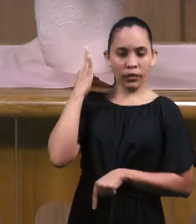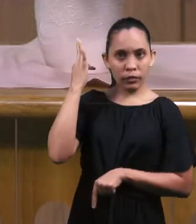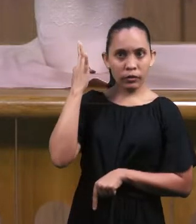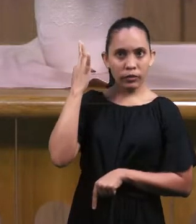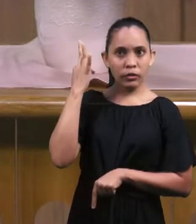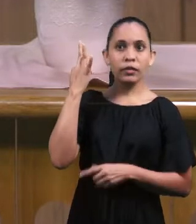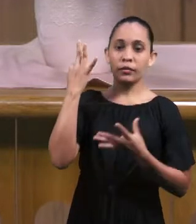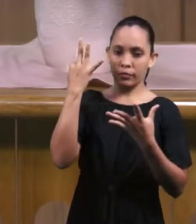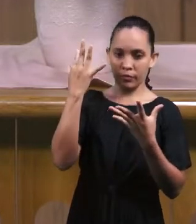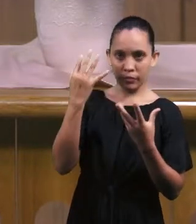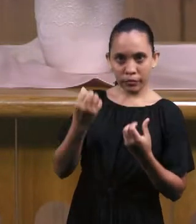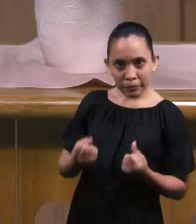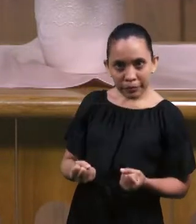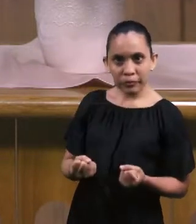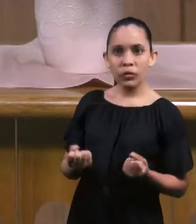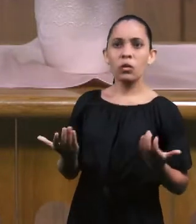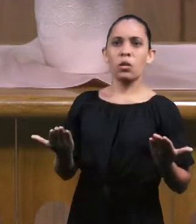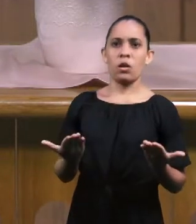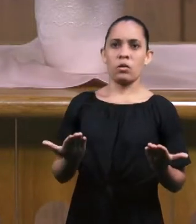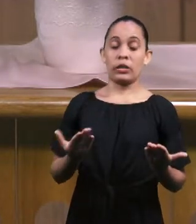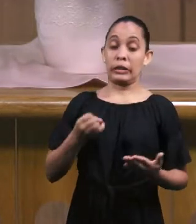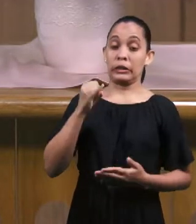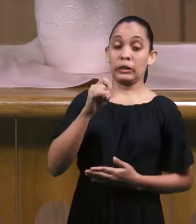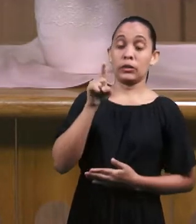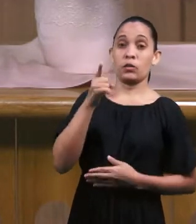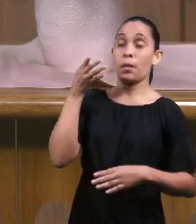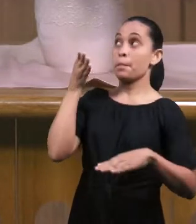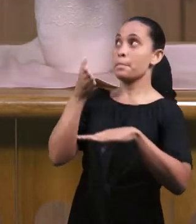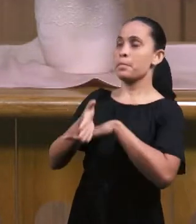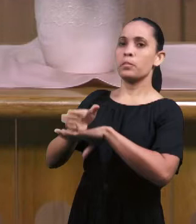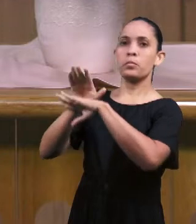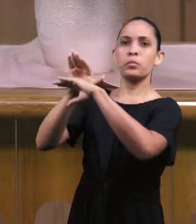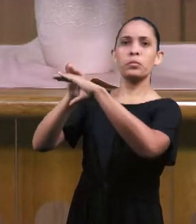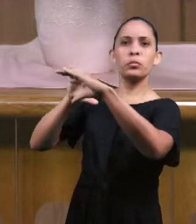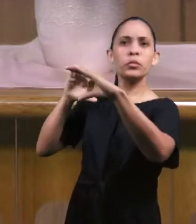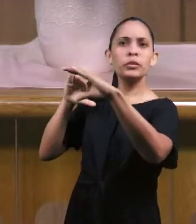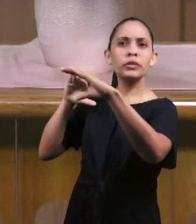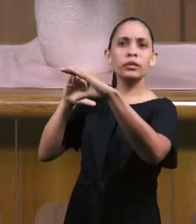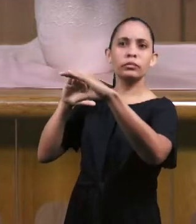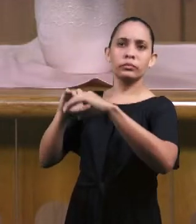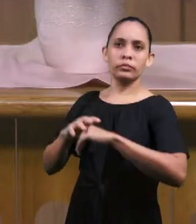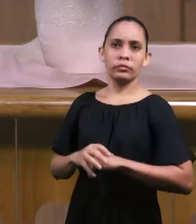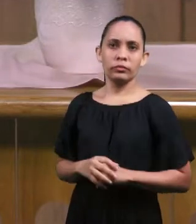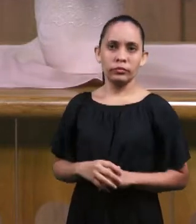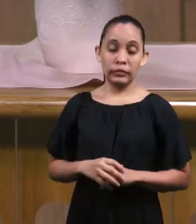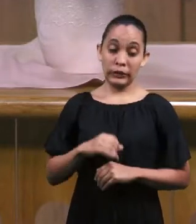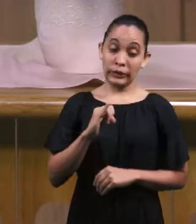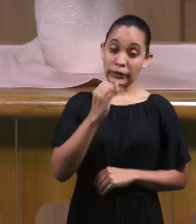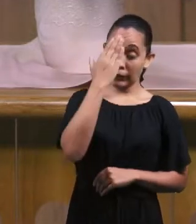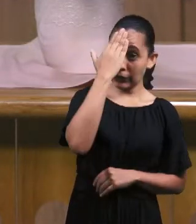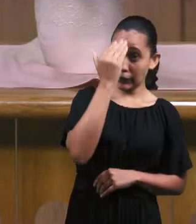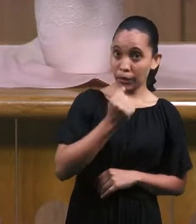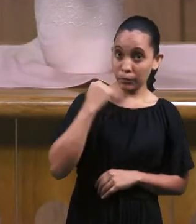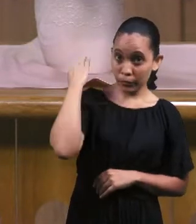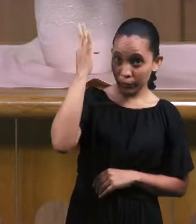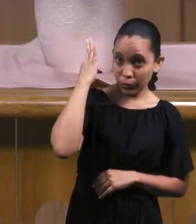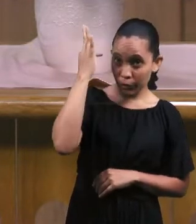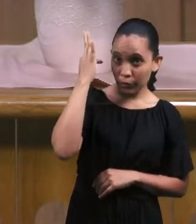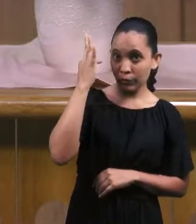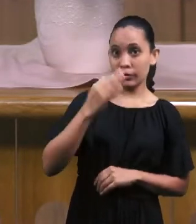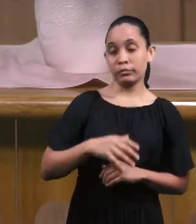allez au ciel, et le ciel est plus pour celui qui sait plus la philosophie. Ce sont des principes